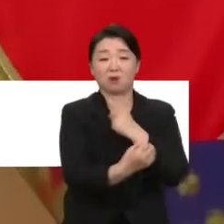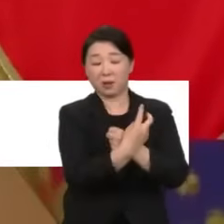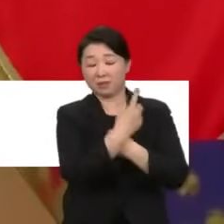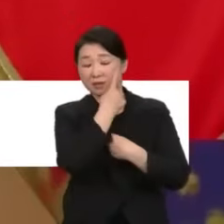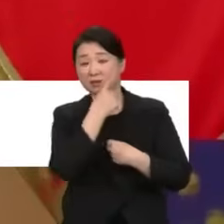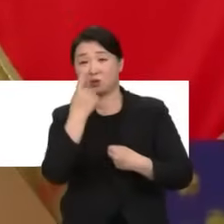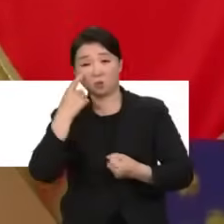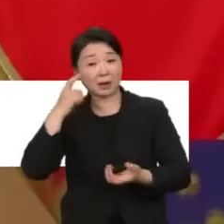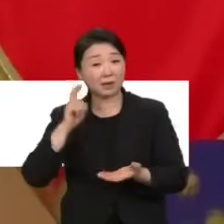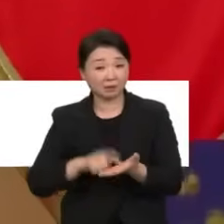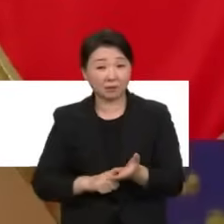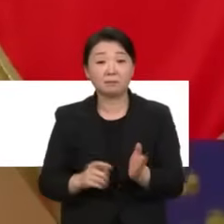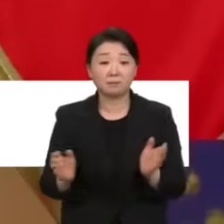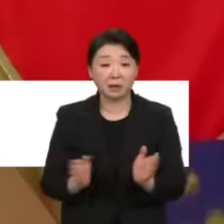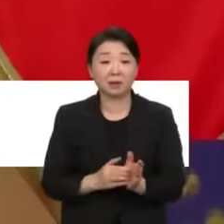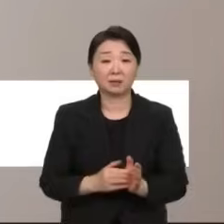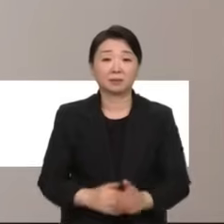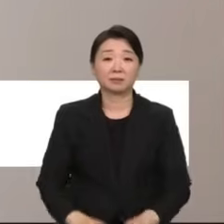했습니다